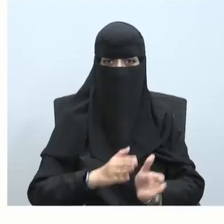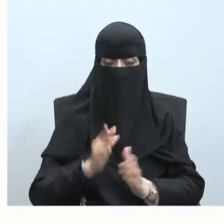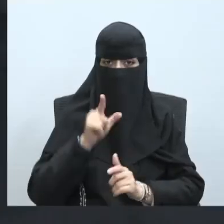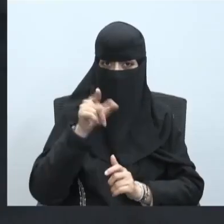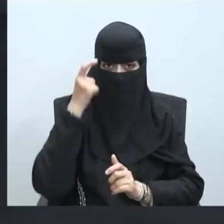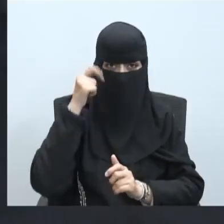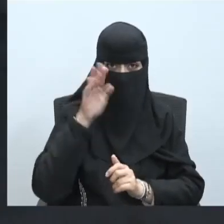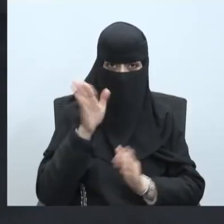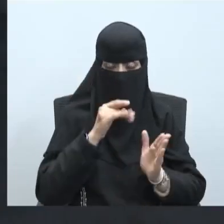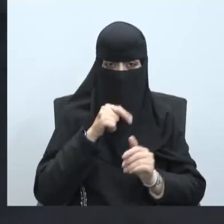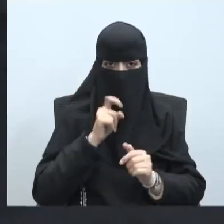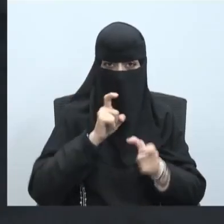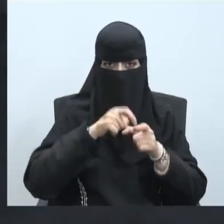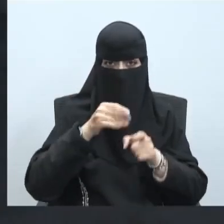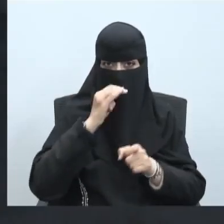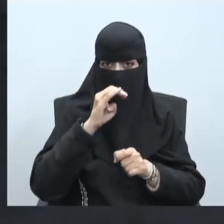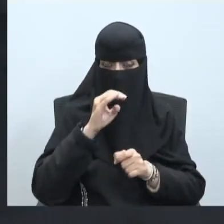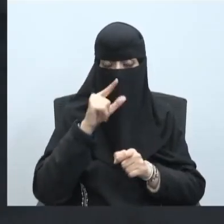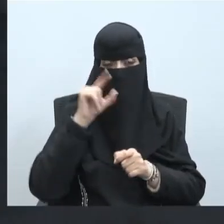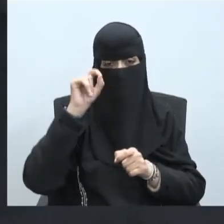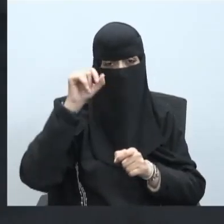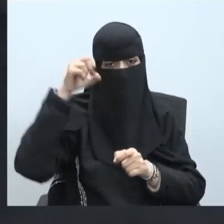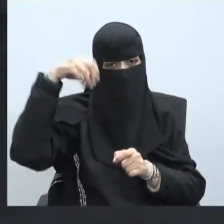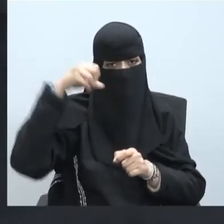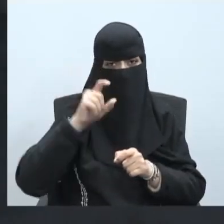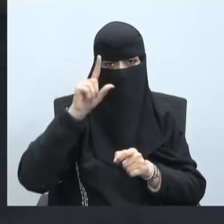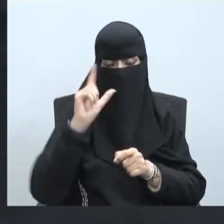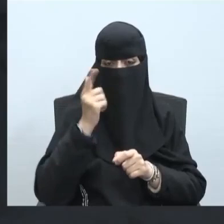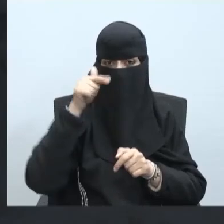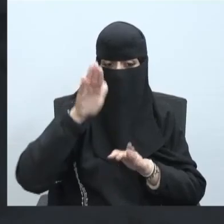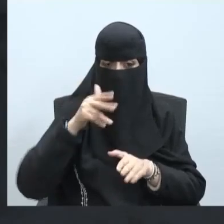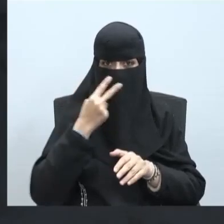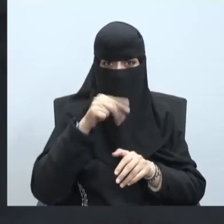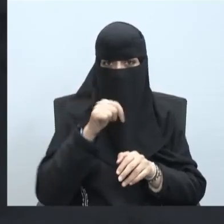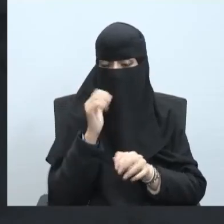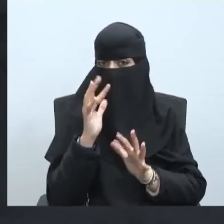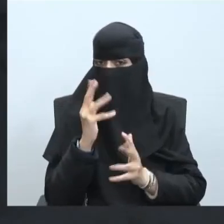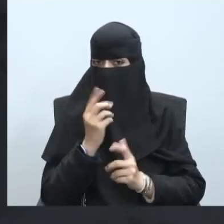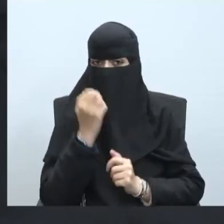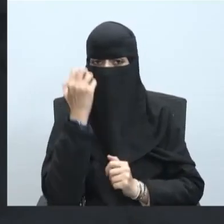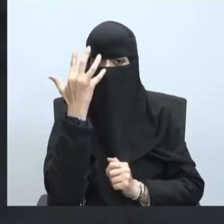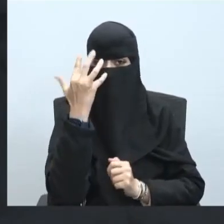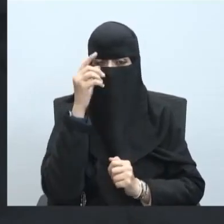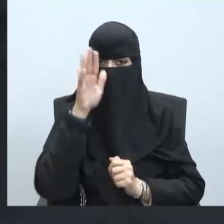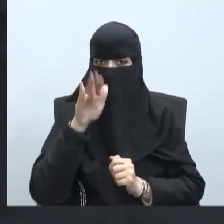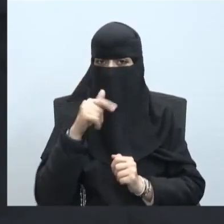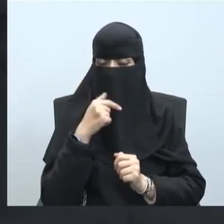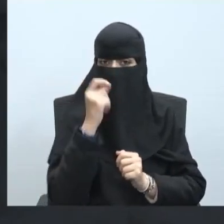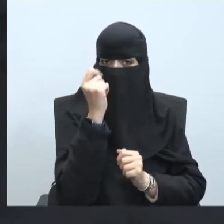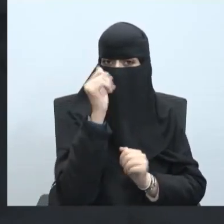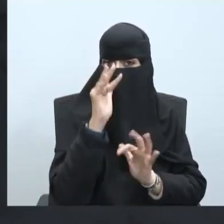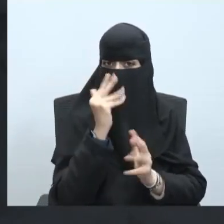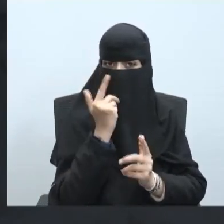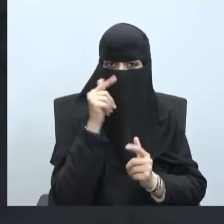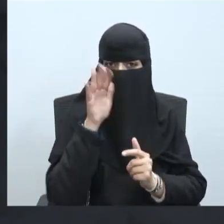هاي يا ابطال وصلتوا للاجابه بارك الله فيكم اذا هنا ابنائي بناتي لدينا ثلاثه اوراق نقديه